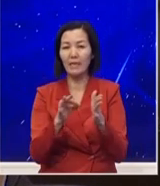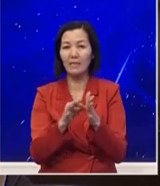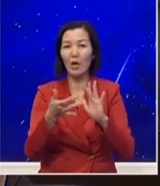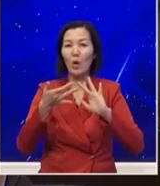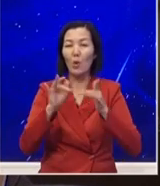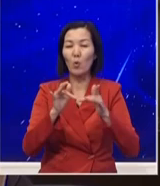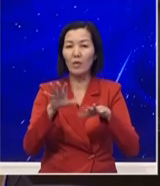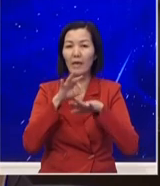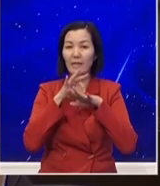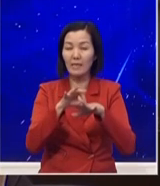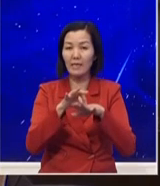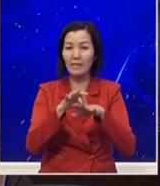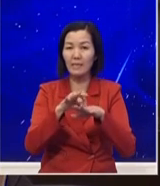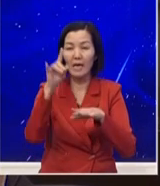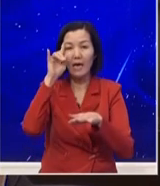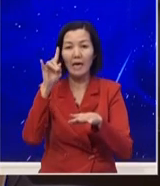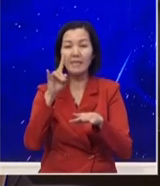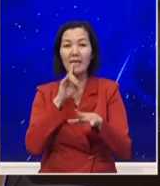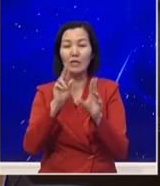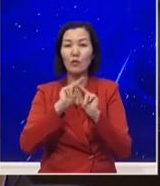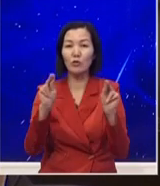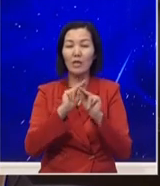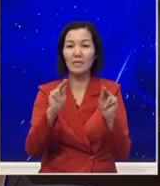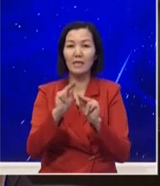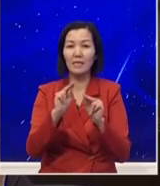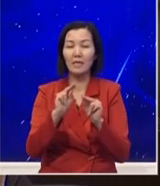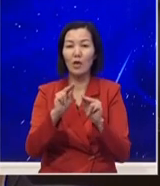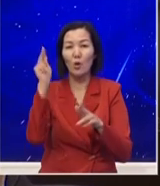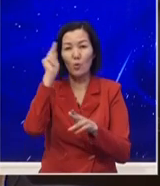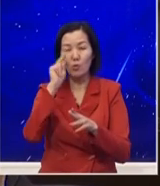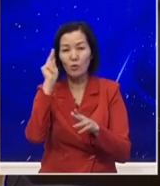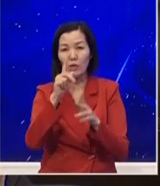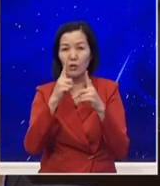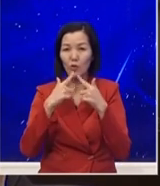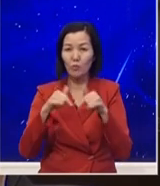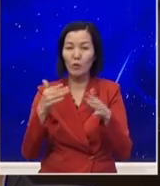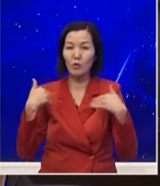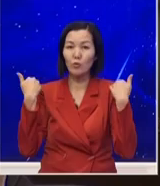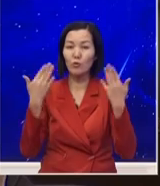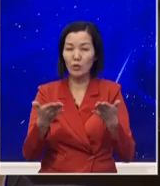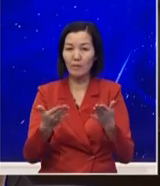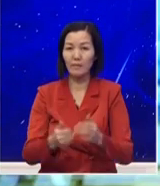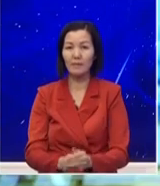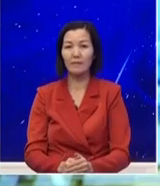онлайн негізде еліміздегі новатор ұстаздардың авторлық курстарын ұйымдастыруды ұсынамыз.